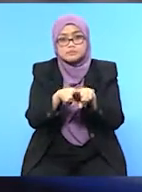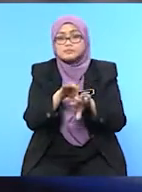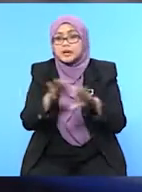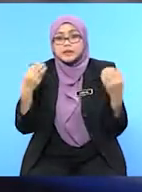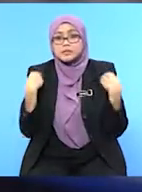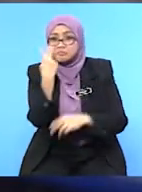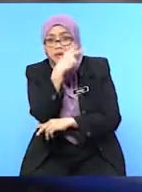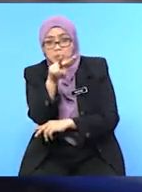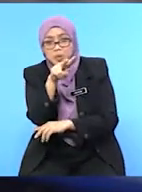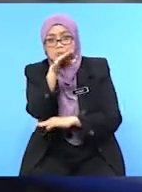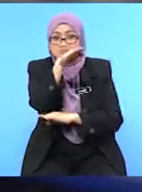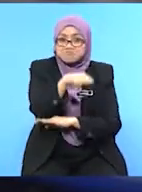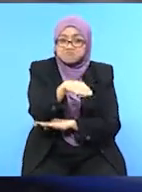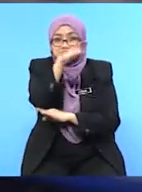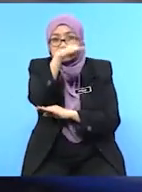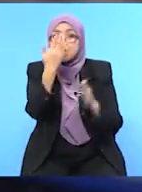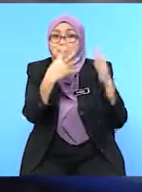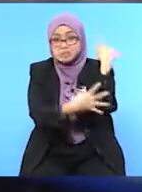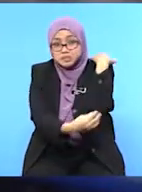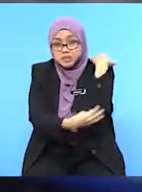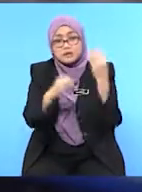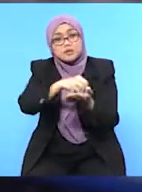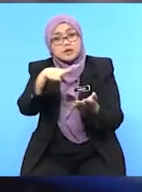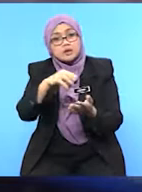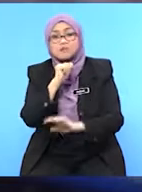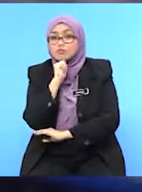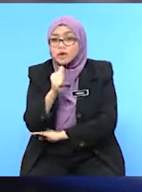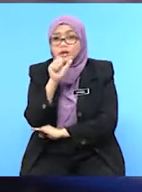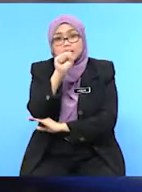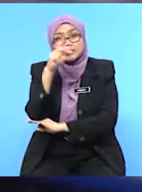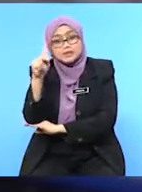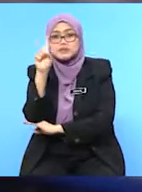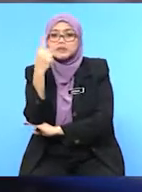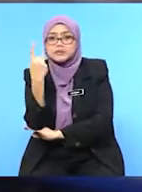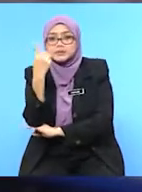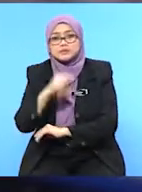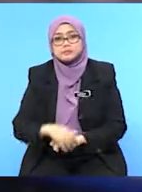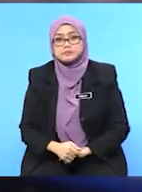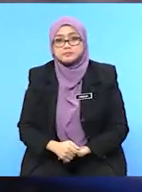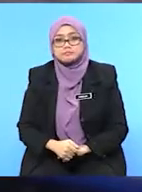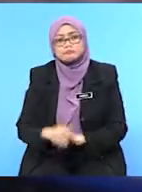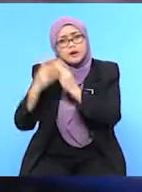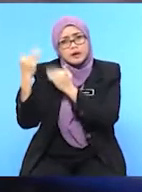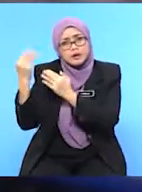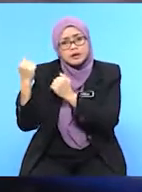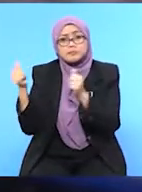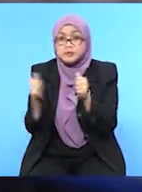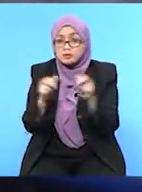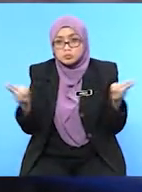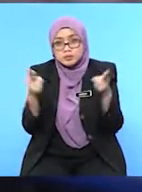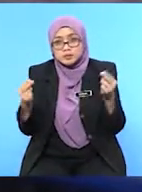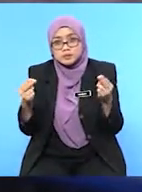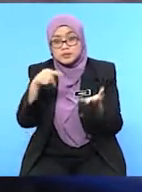itu sama ada sekolah jenis kebangsaan ataupun sekolah jenis bukan kebahasaan diharap dengan usia ini